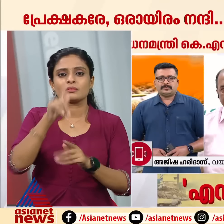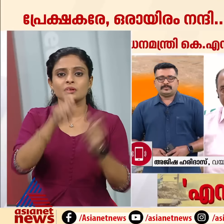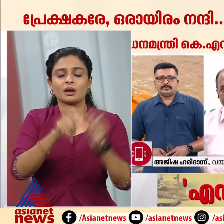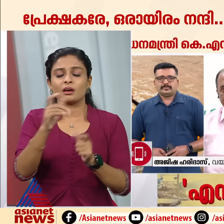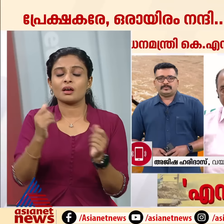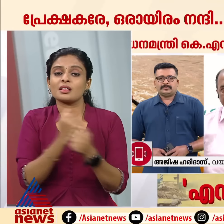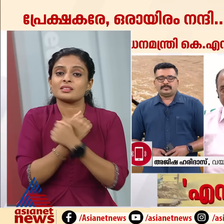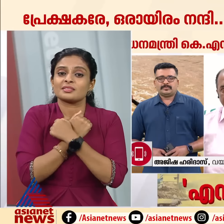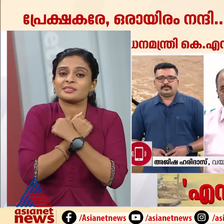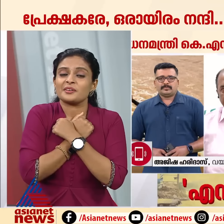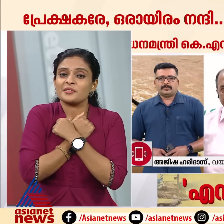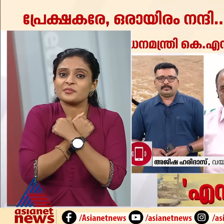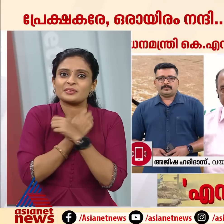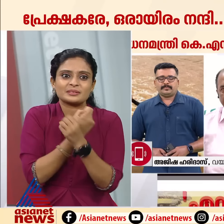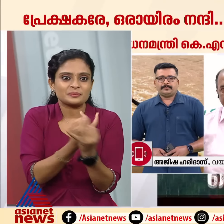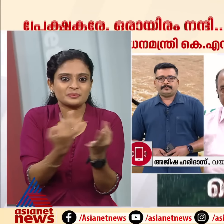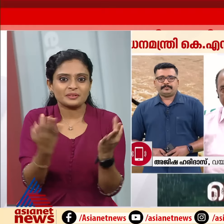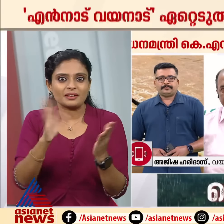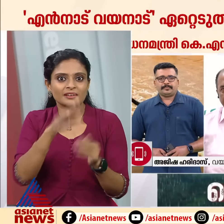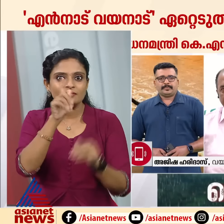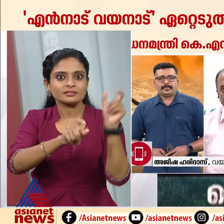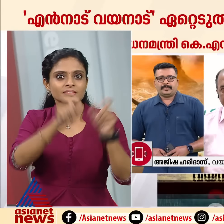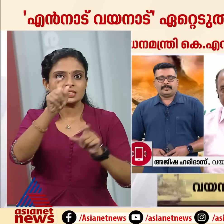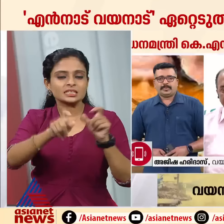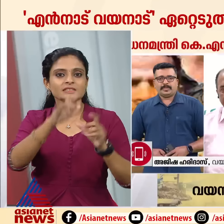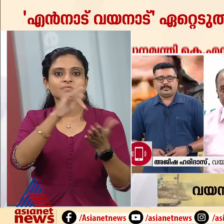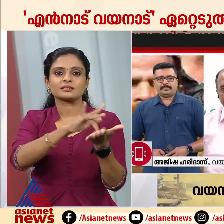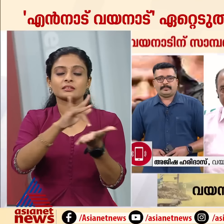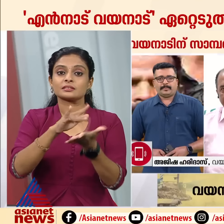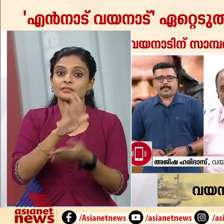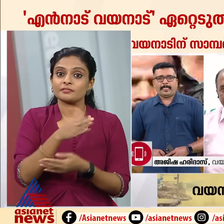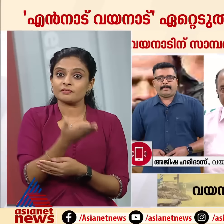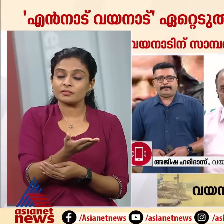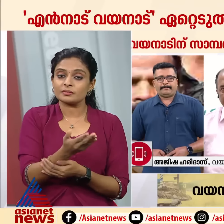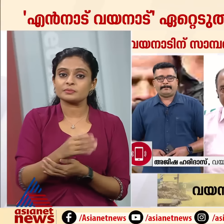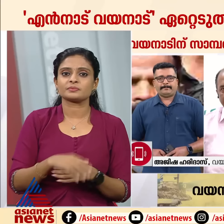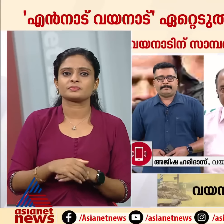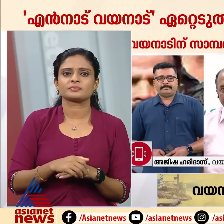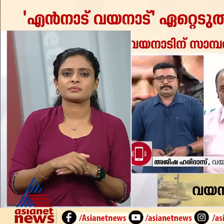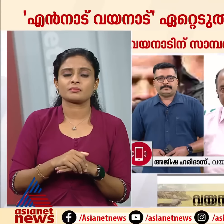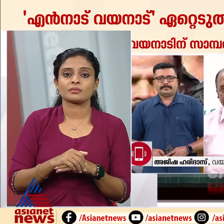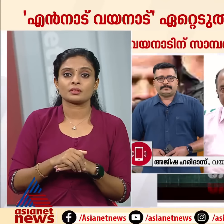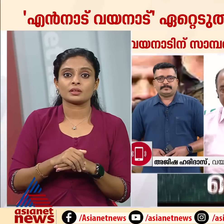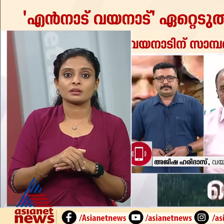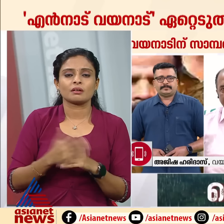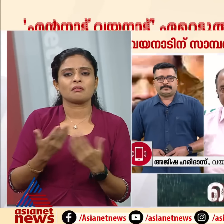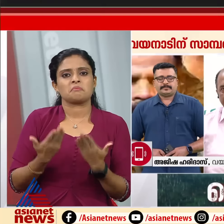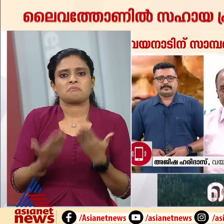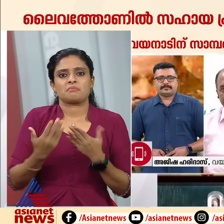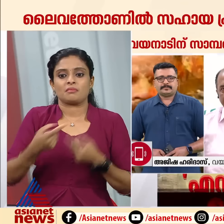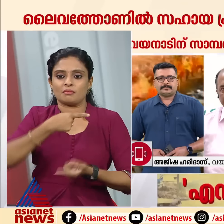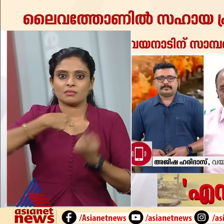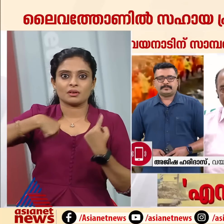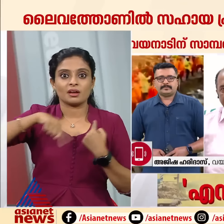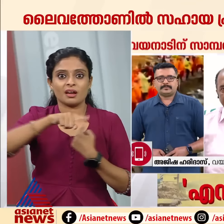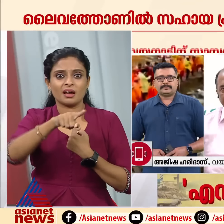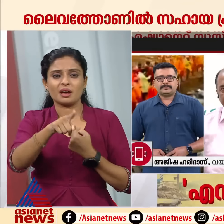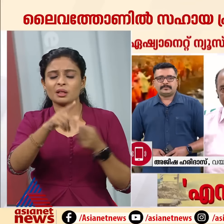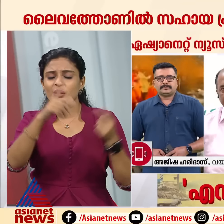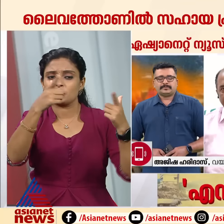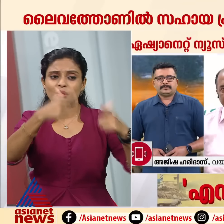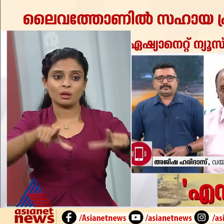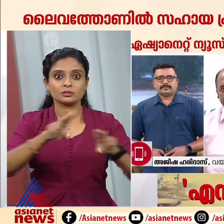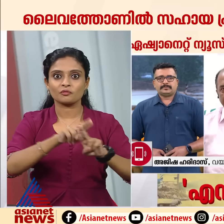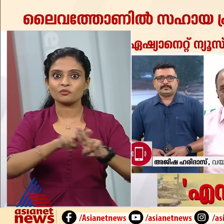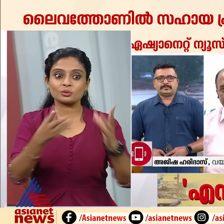ജനങ്ങളുള്ള ആളുകൾ തിങ്ങി പറക്കുന്ന സ്ഥലമാണ്. നമുക്ക് നമുക്കിപ്പോ അവരെ നഷ്ടങ്ങൾ നികത്താൻ നമുക്ക് പറ്റില്ല.